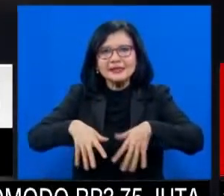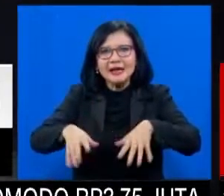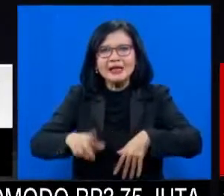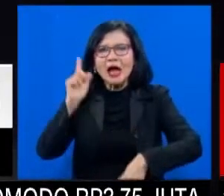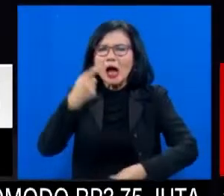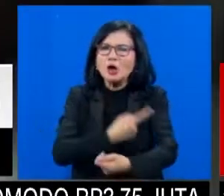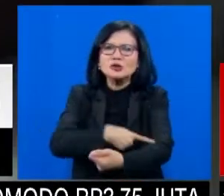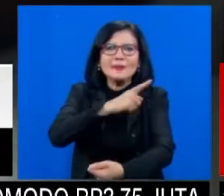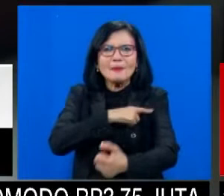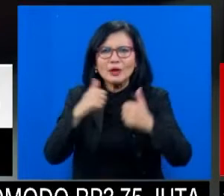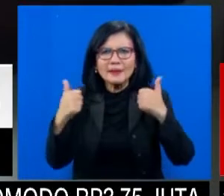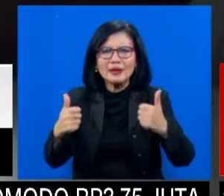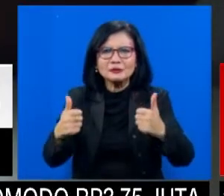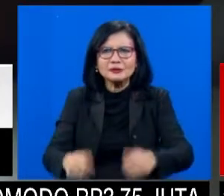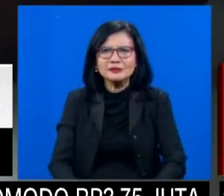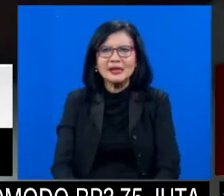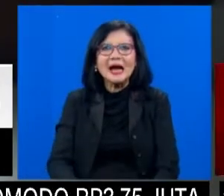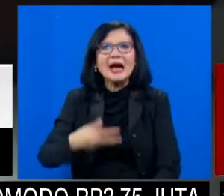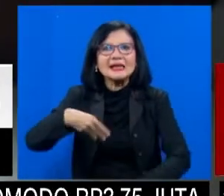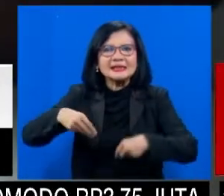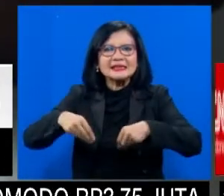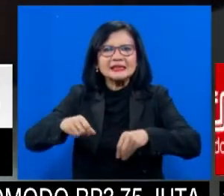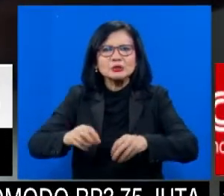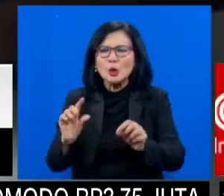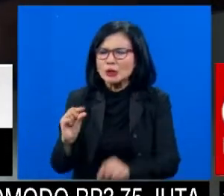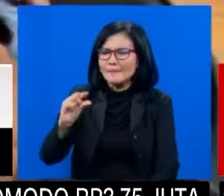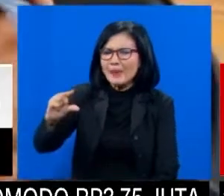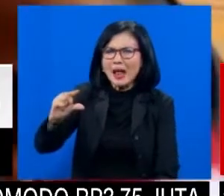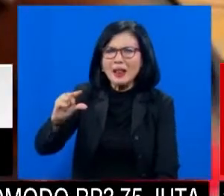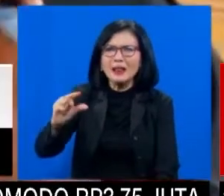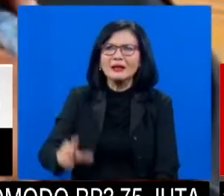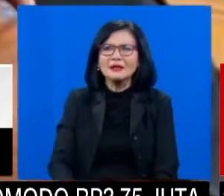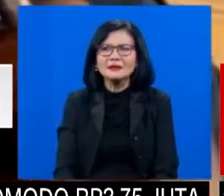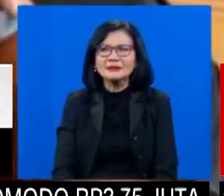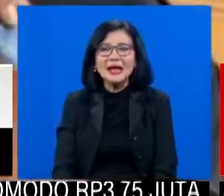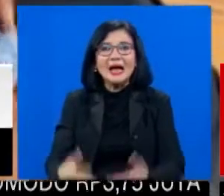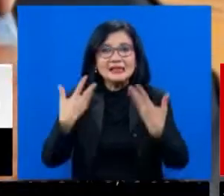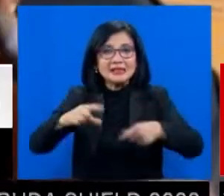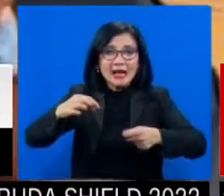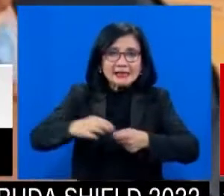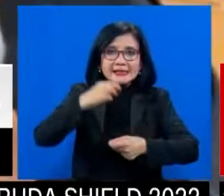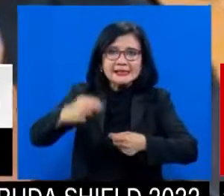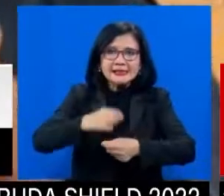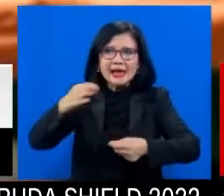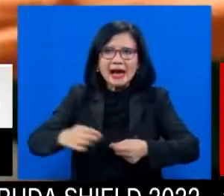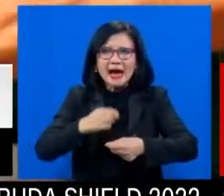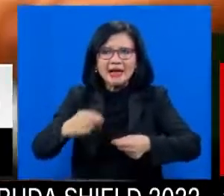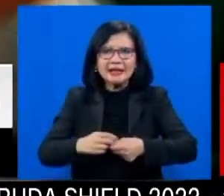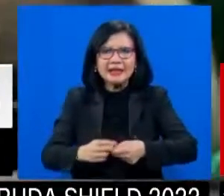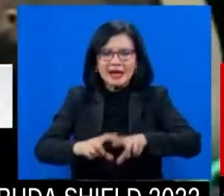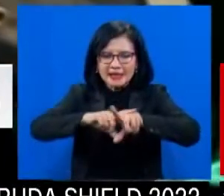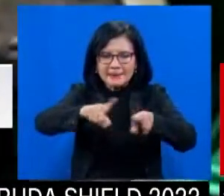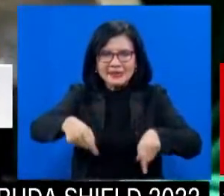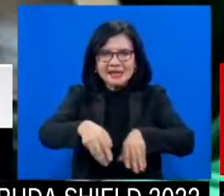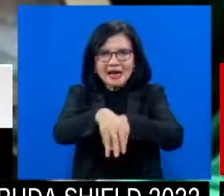khusus dan ketelatenan karena kain celana jin tebal dan licin. Setelah dijahit, kain dipasangkan ke sol hingga